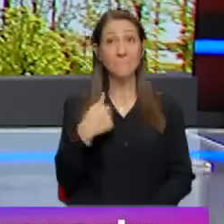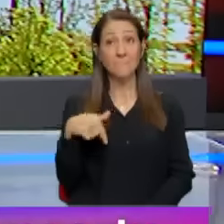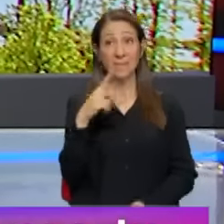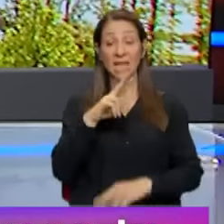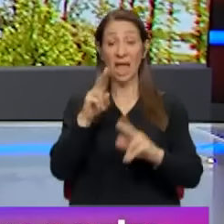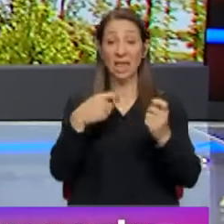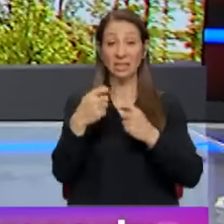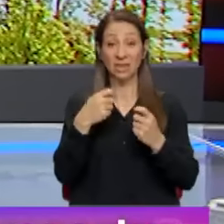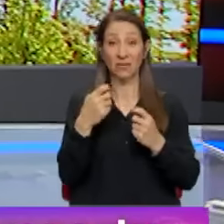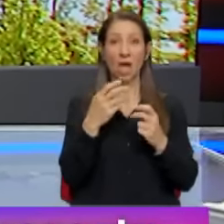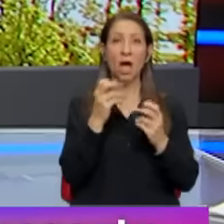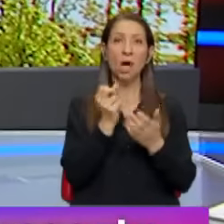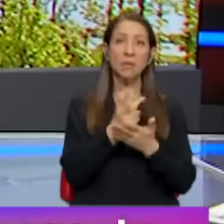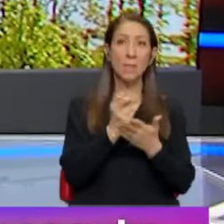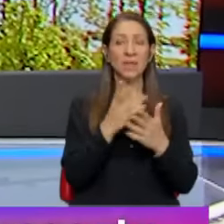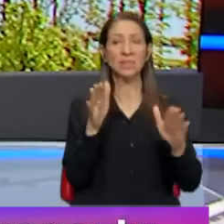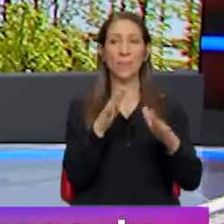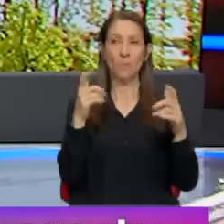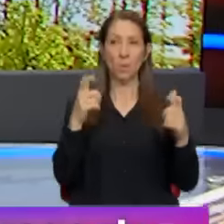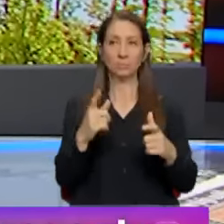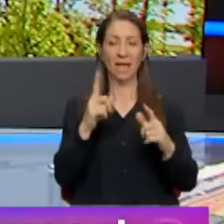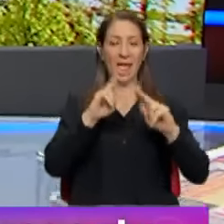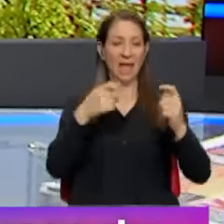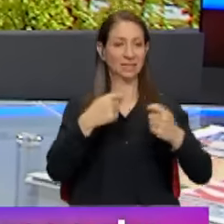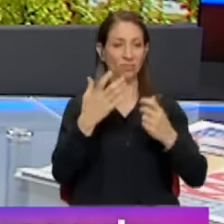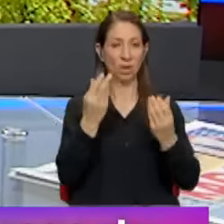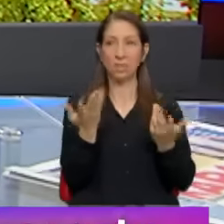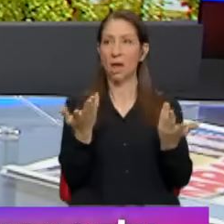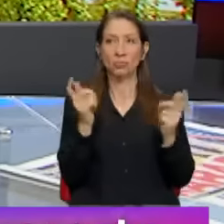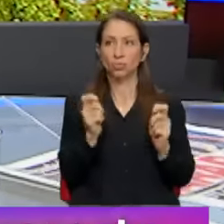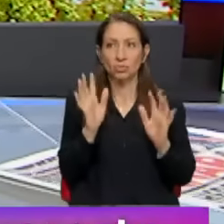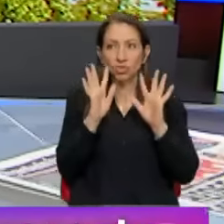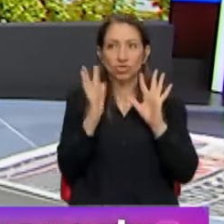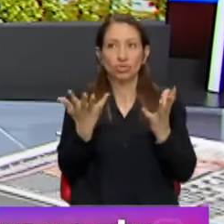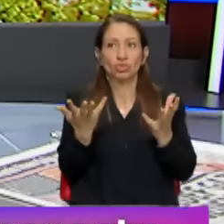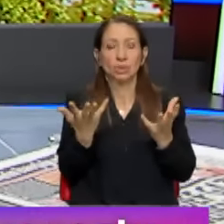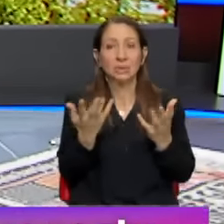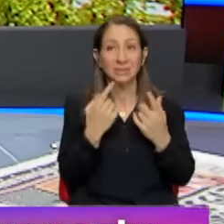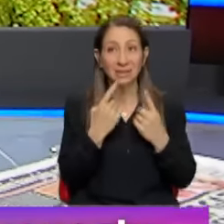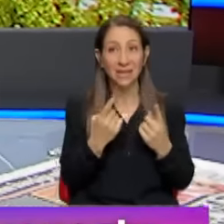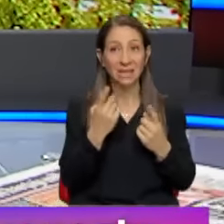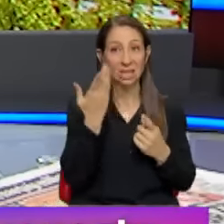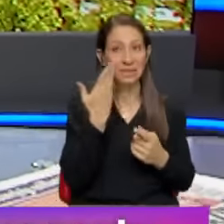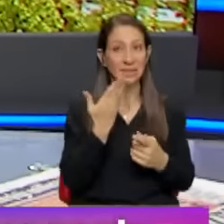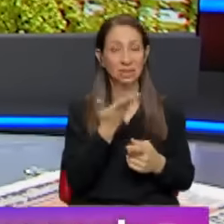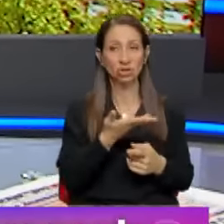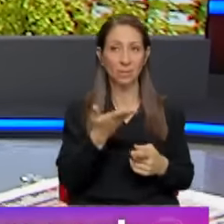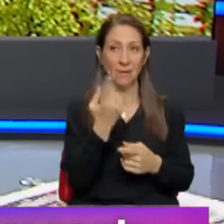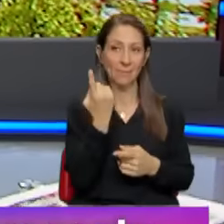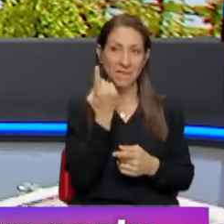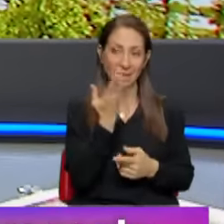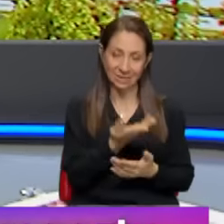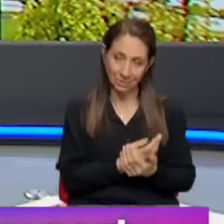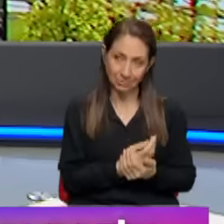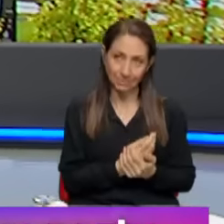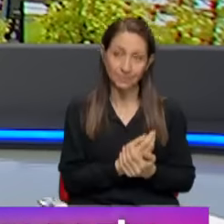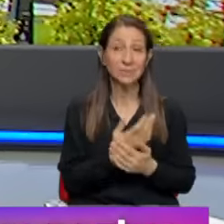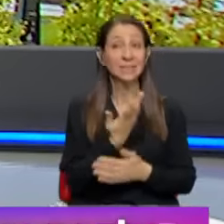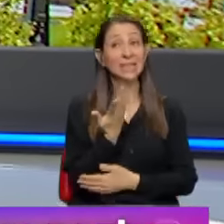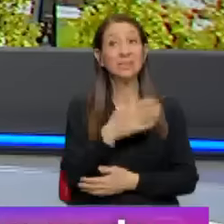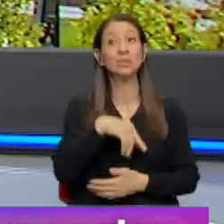esnaf olarak Adıyaman'da ya da deprem bölgesinde herhangi bir esnaf olarak ne yapacağımızı şaşırdık diyen İzleyicilerimizden bir tanesi.